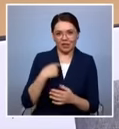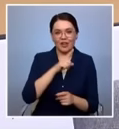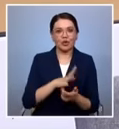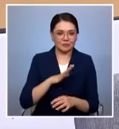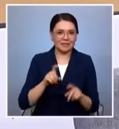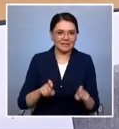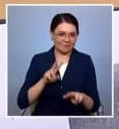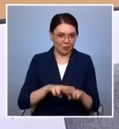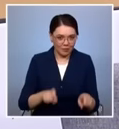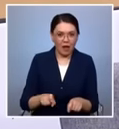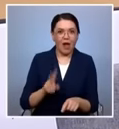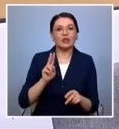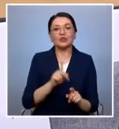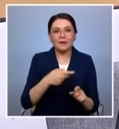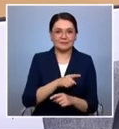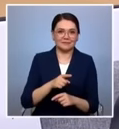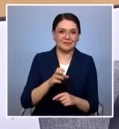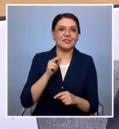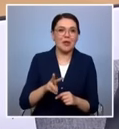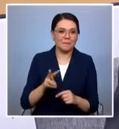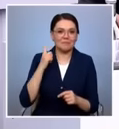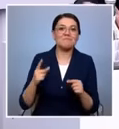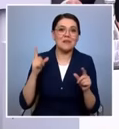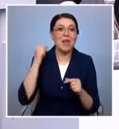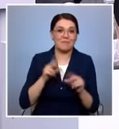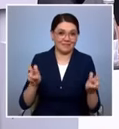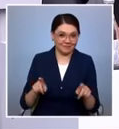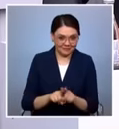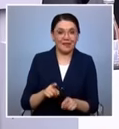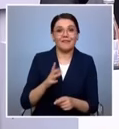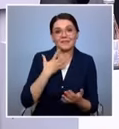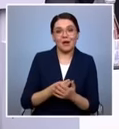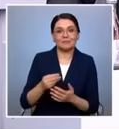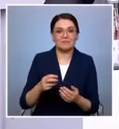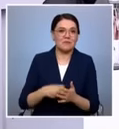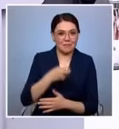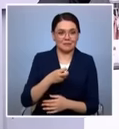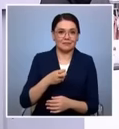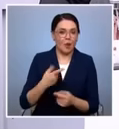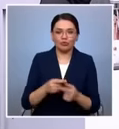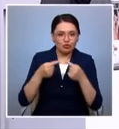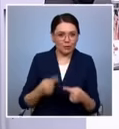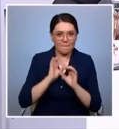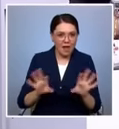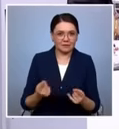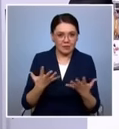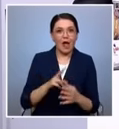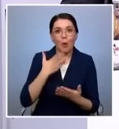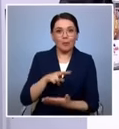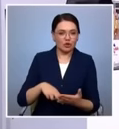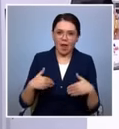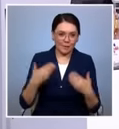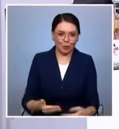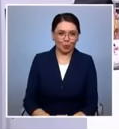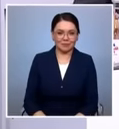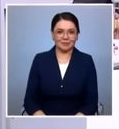впечатлений я поделюсь таким ощущением, что Хабиров выглядел очень уставшим, раздраженным, каким-то таким,